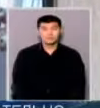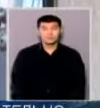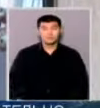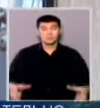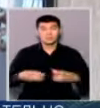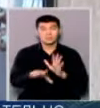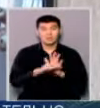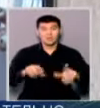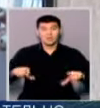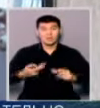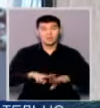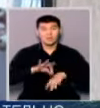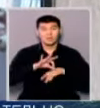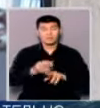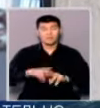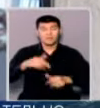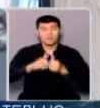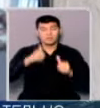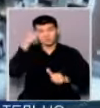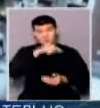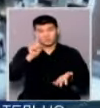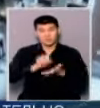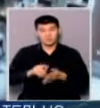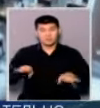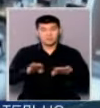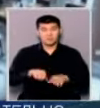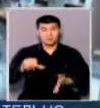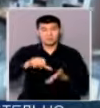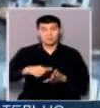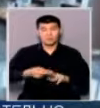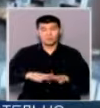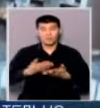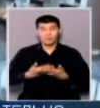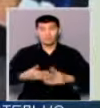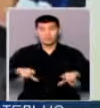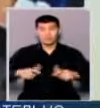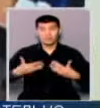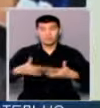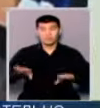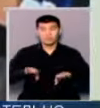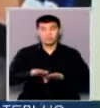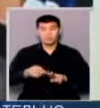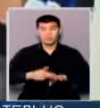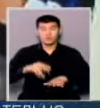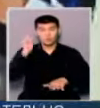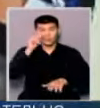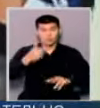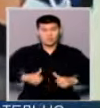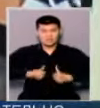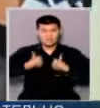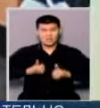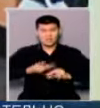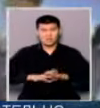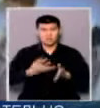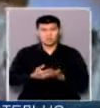Единое национальное тестирование, проводимое ежегодно в обязательном порядке, представляет для выпускников большое испытание. Учащиеся стараются изо всех